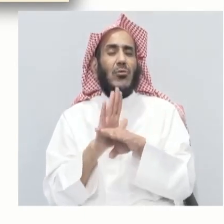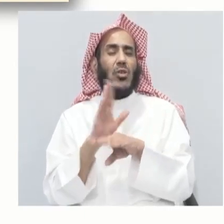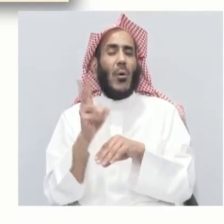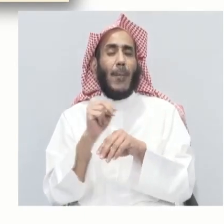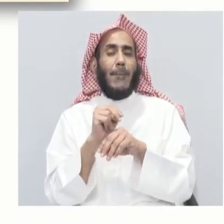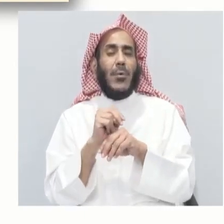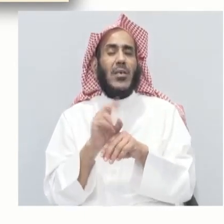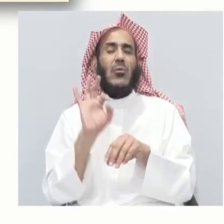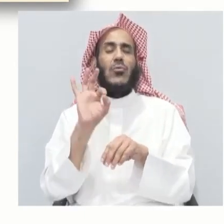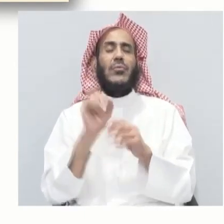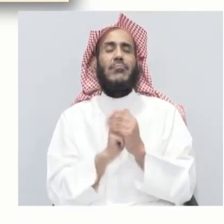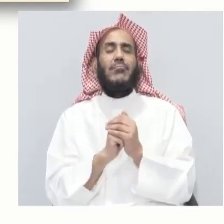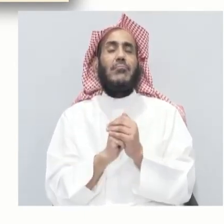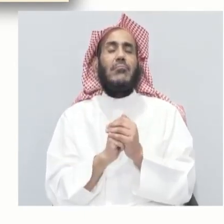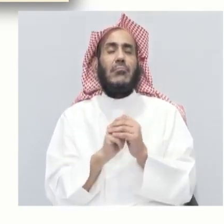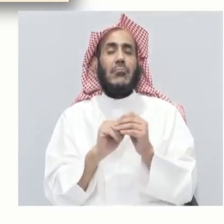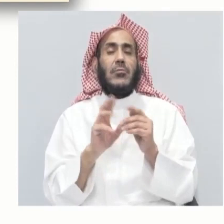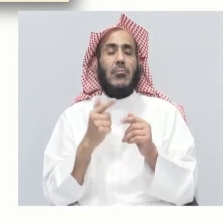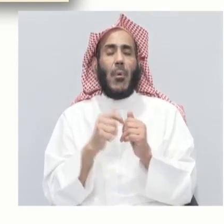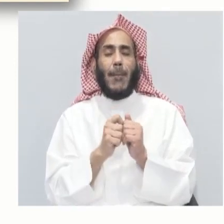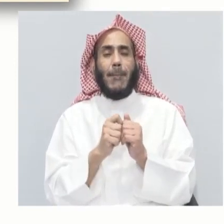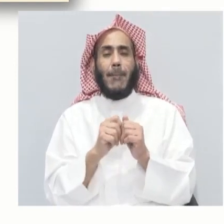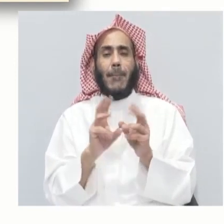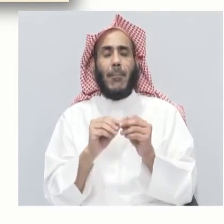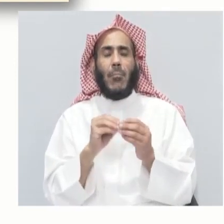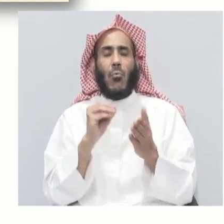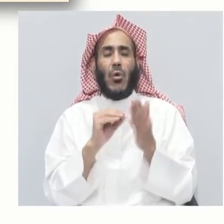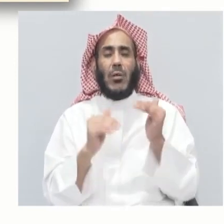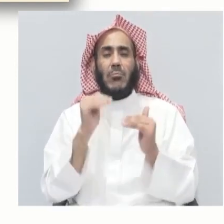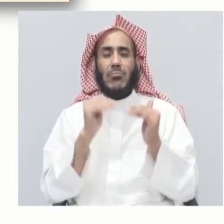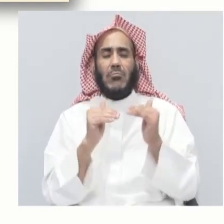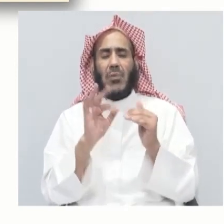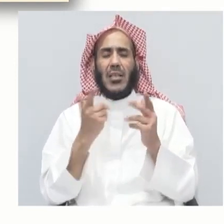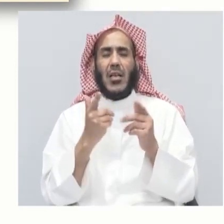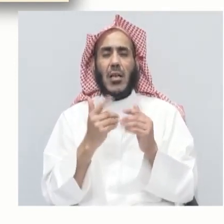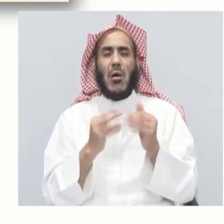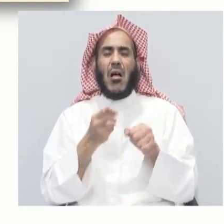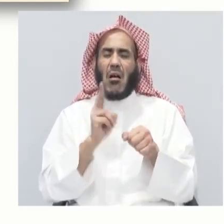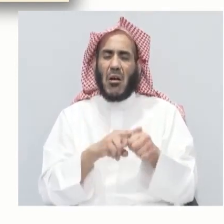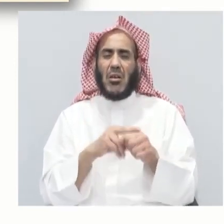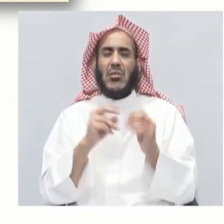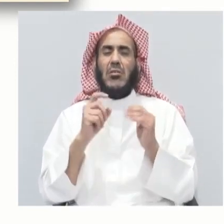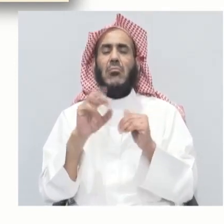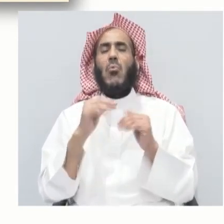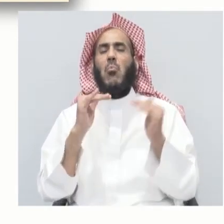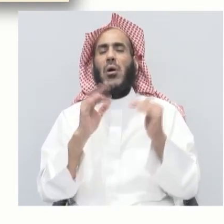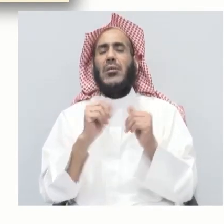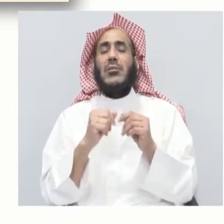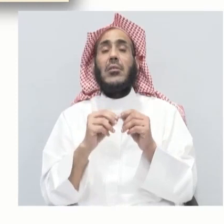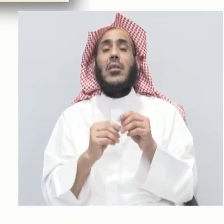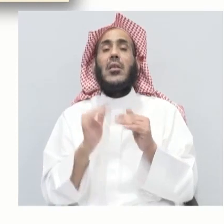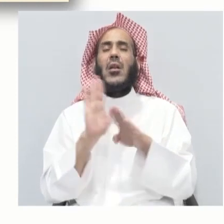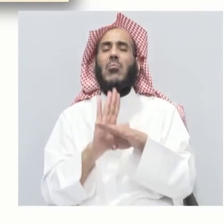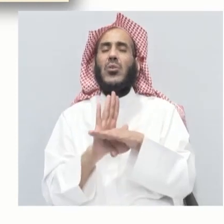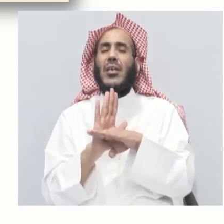ماذا يساوي صفر عندما اقوم بماذا وضع المعادله قد تسالني لماذا كررت المعادله ساقول المصعد